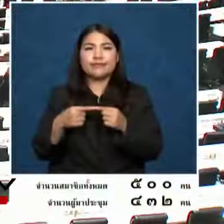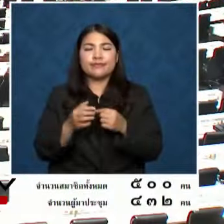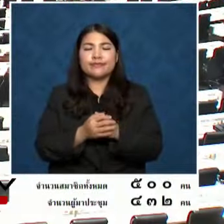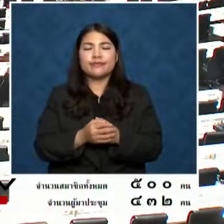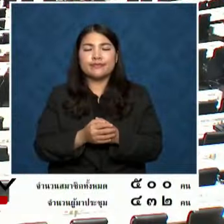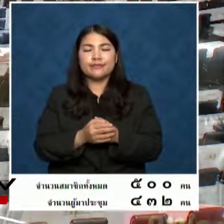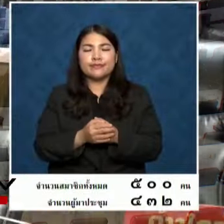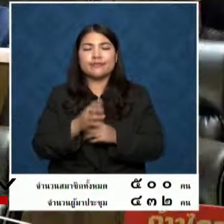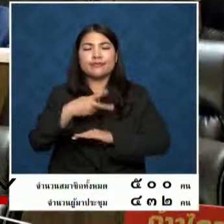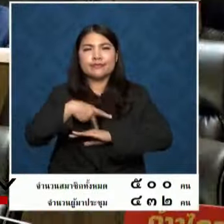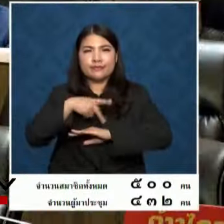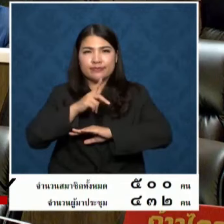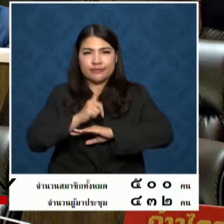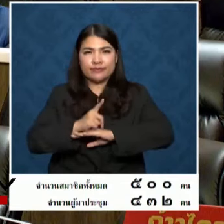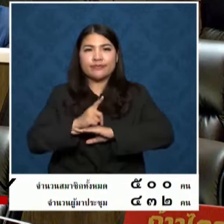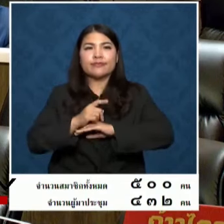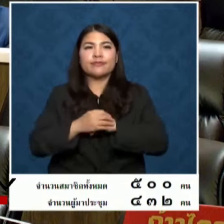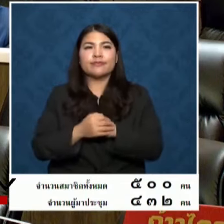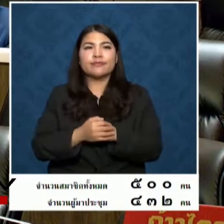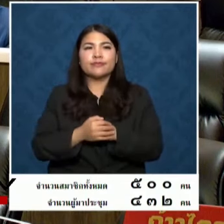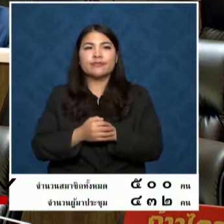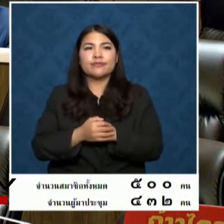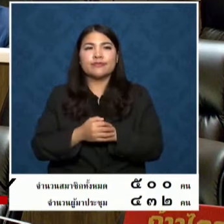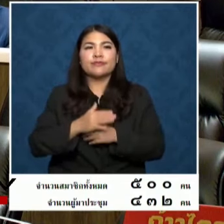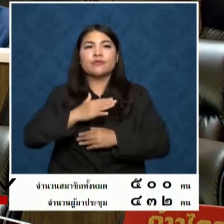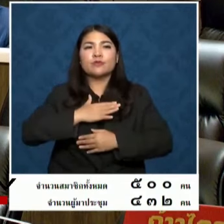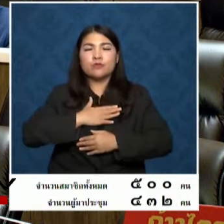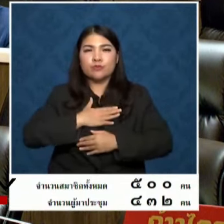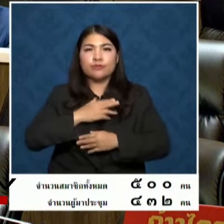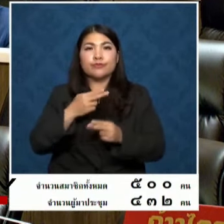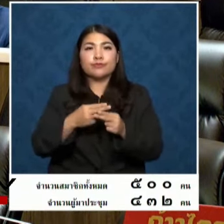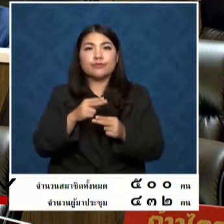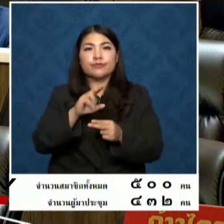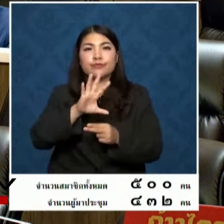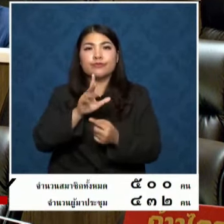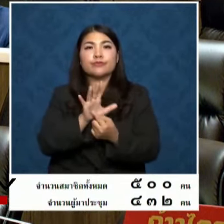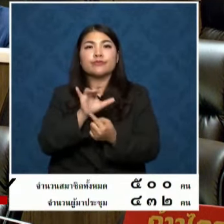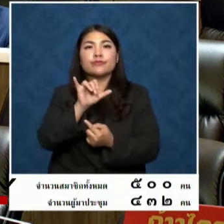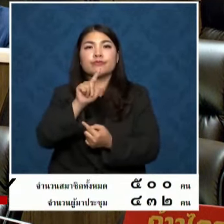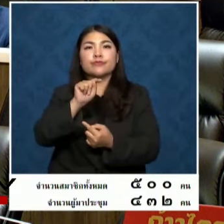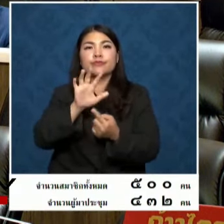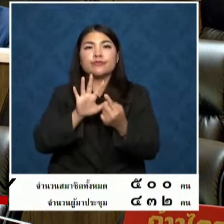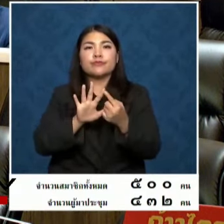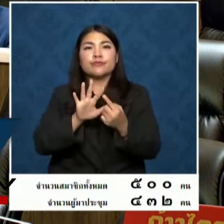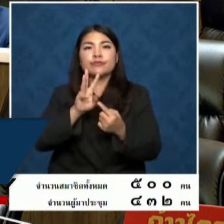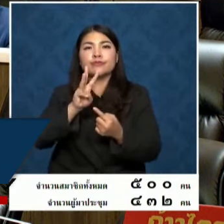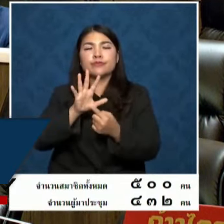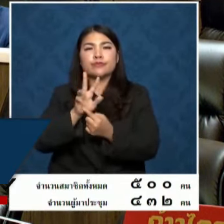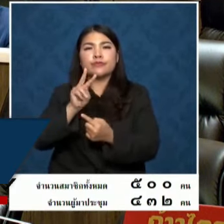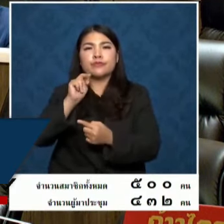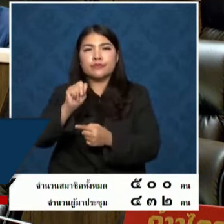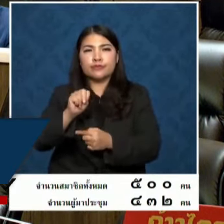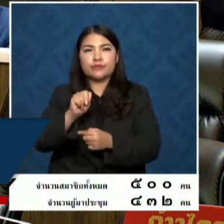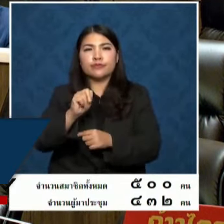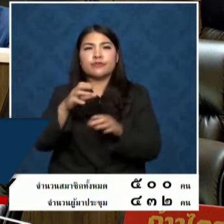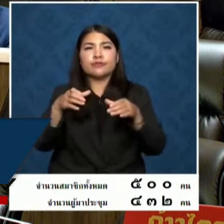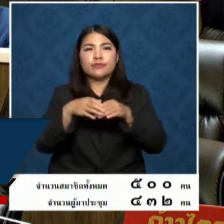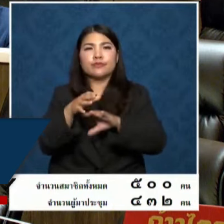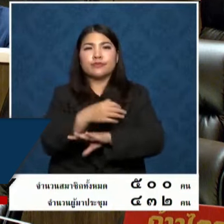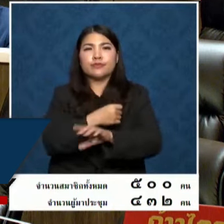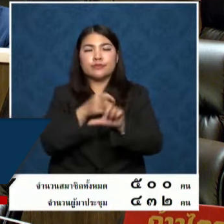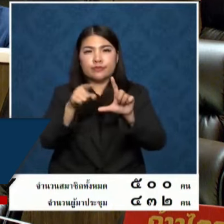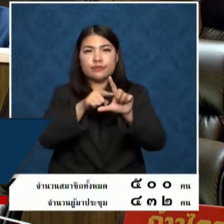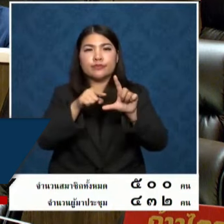เรียนท่านประธานสภาผู้แทนราษฎรที่เคารพผมเชตวันเตือประโคนครับส.สพรรคเก้าไกลจังหวัด